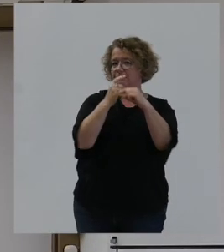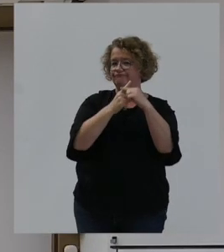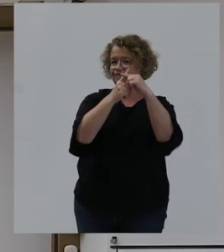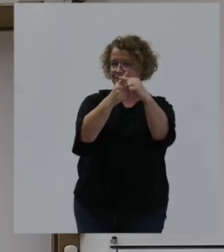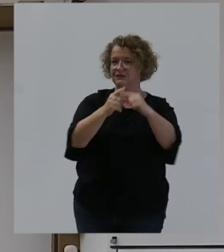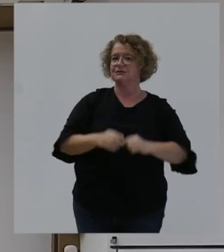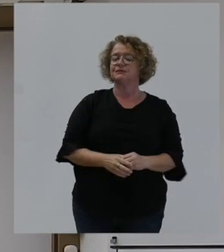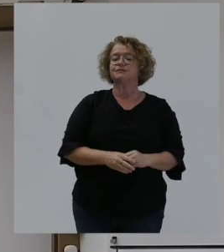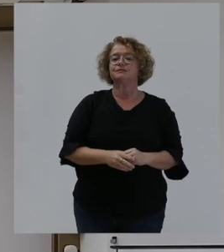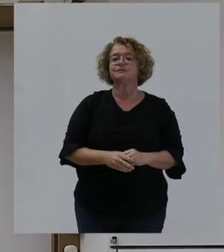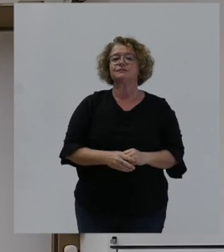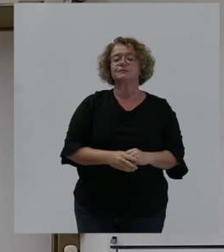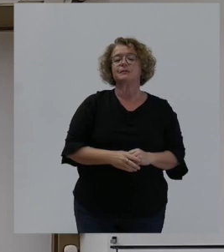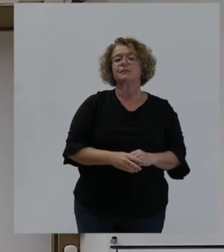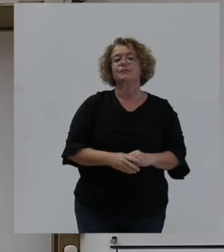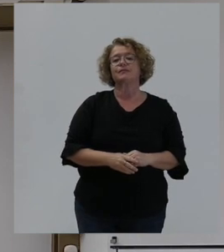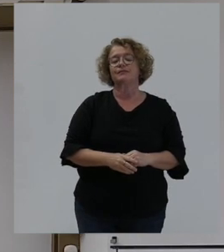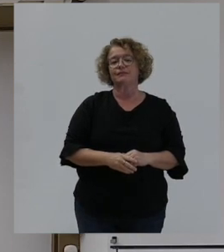Je vous en prie.